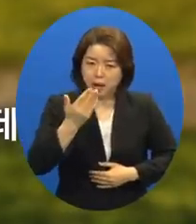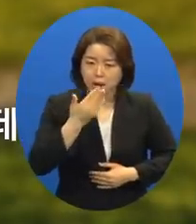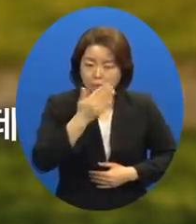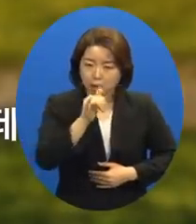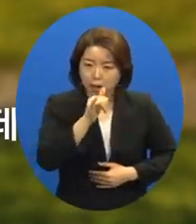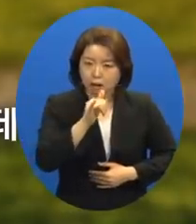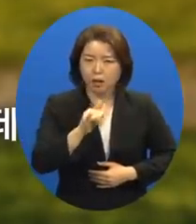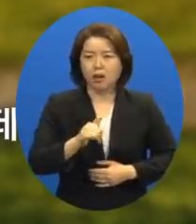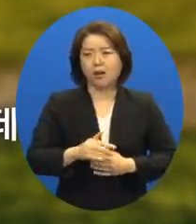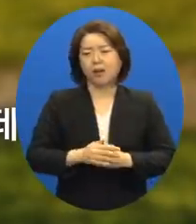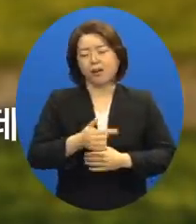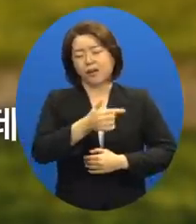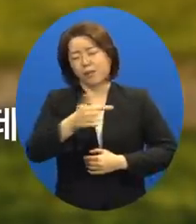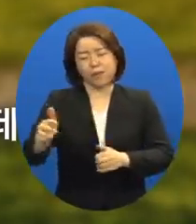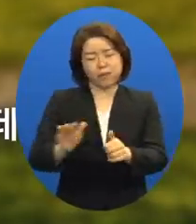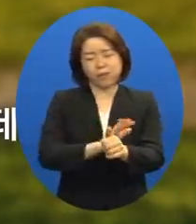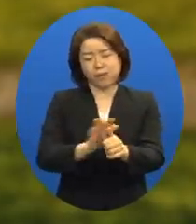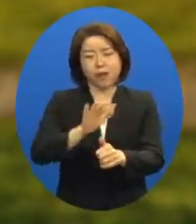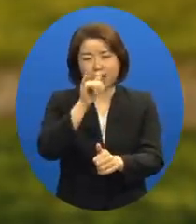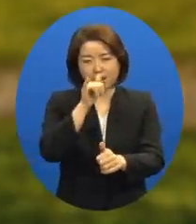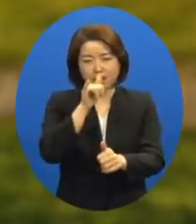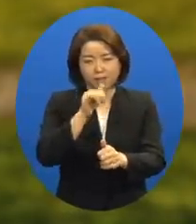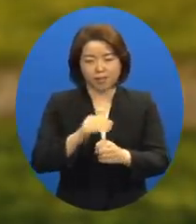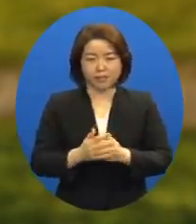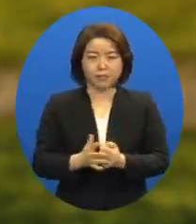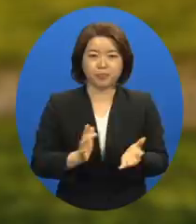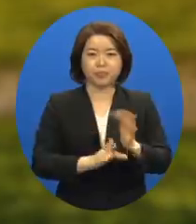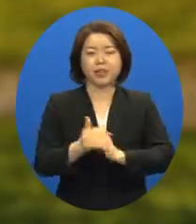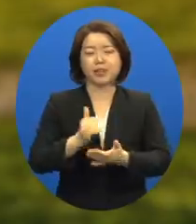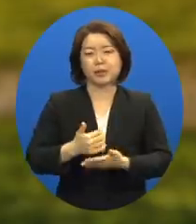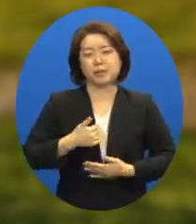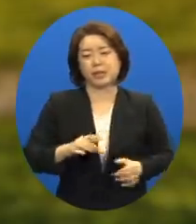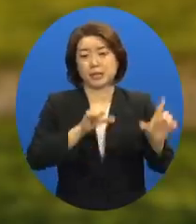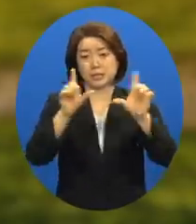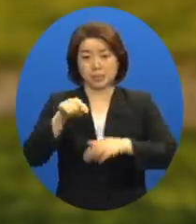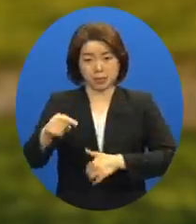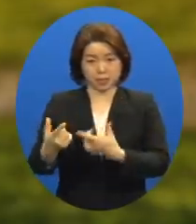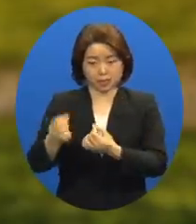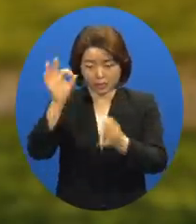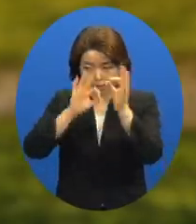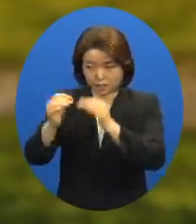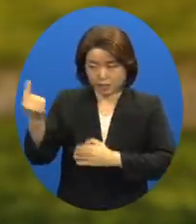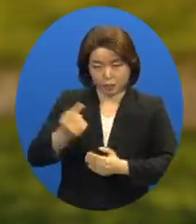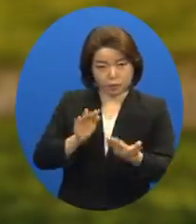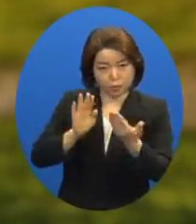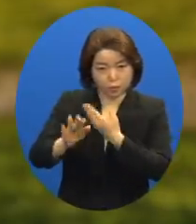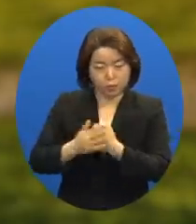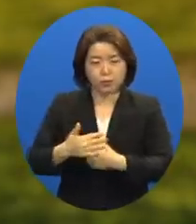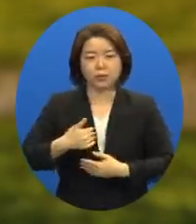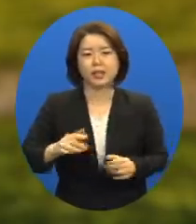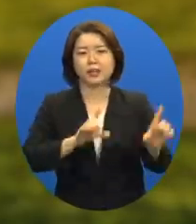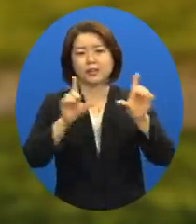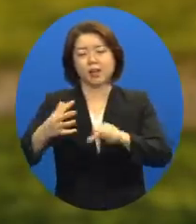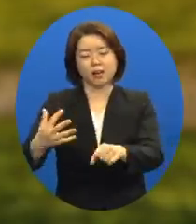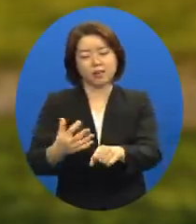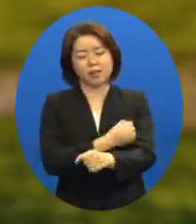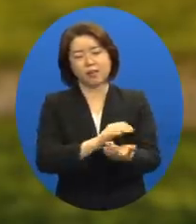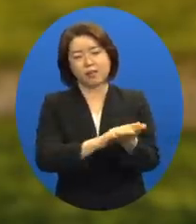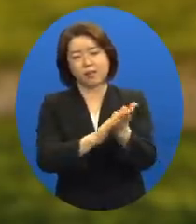너무나 큰 위로가 되었습니다. 예수님이 제 삶에 그렇게 찾아오신 후로 제 삶엔 엄청난 변화가